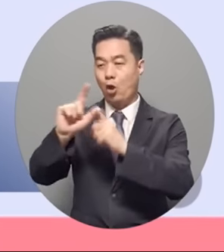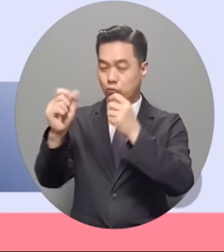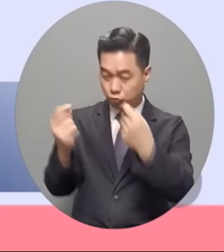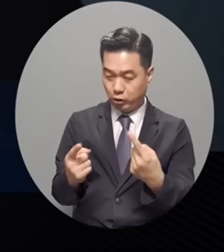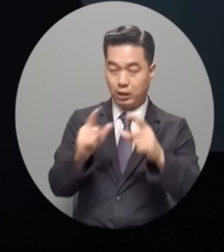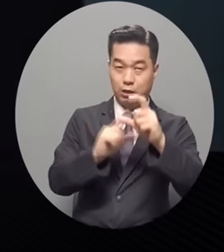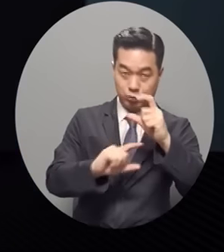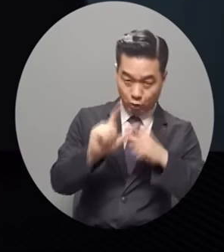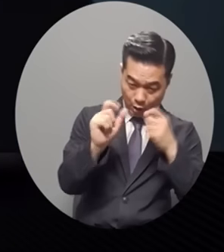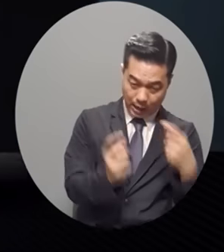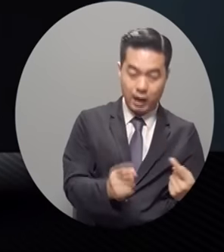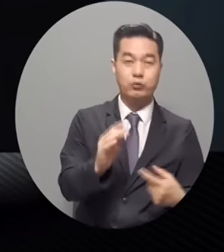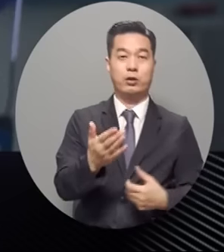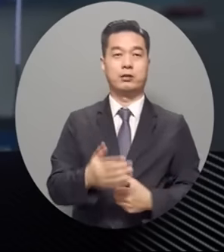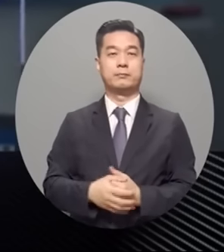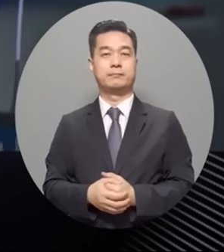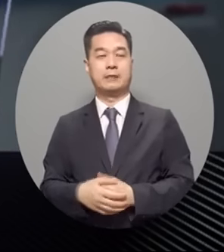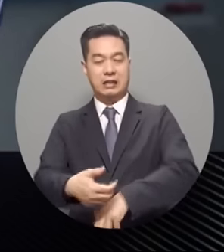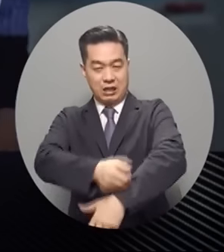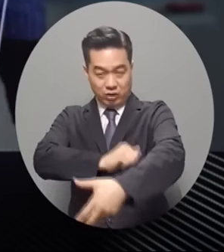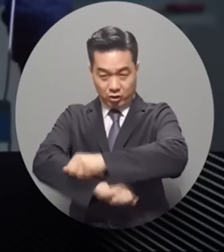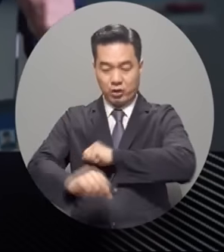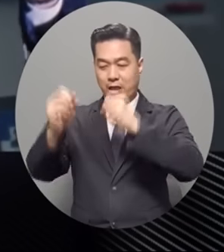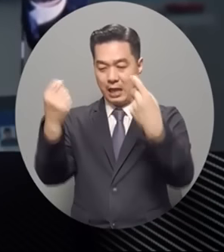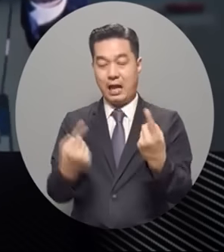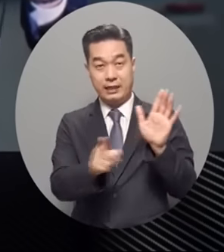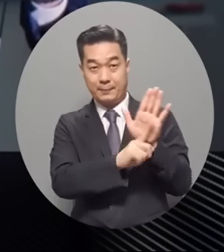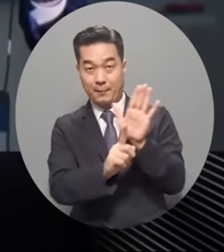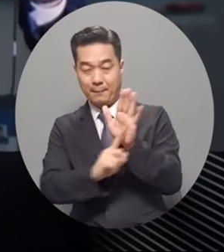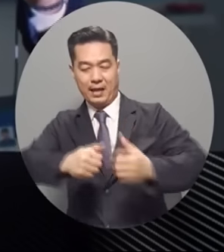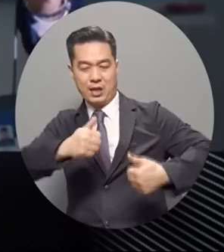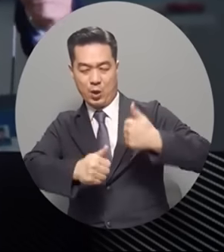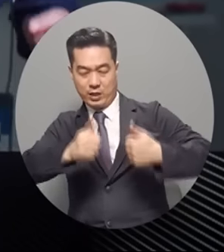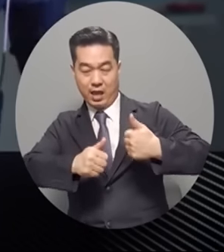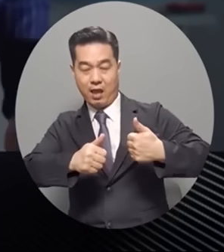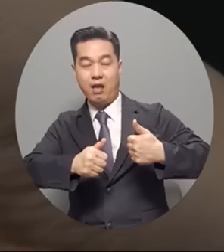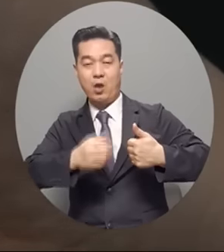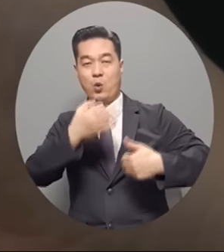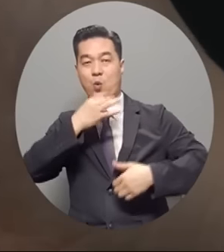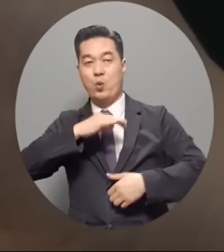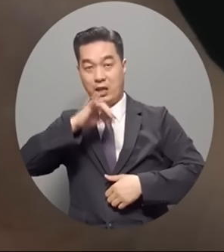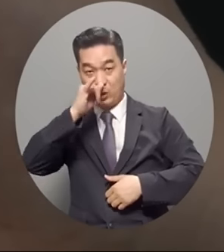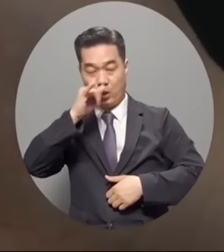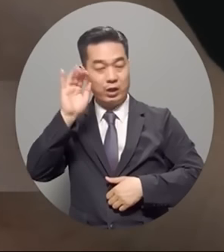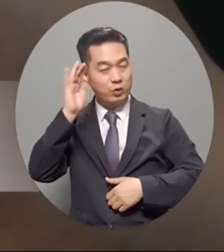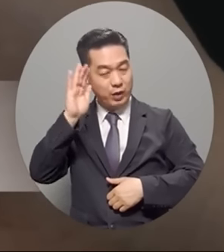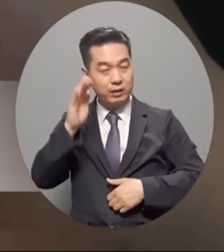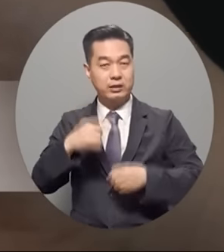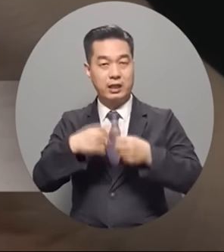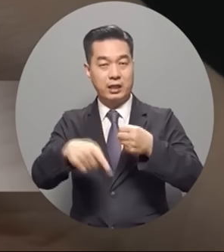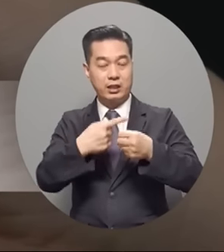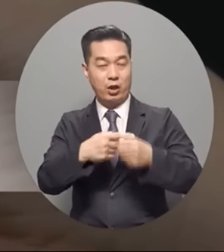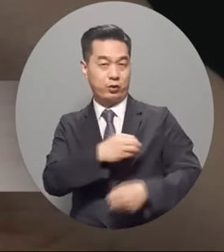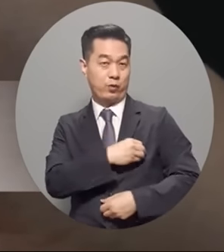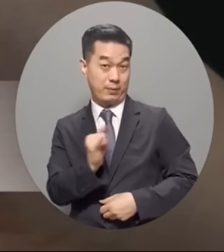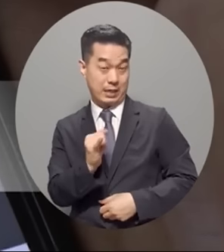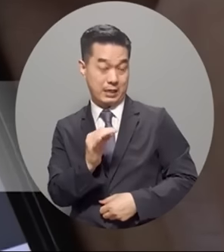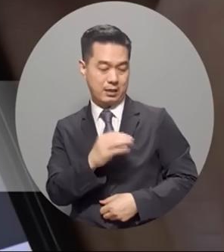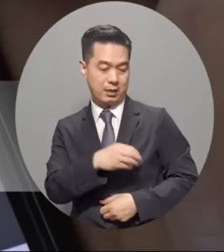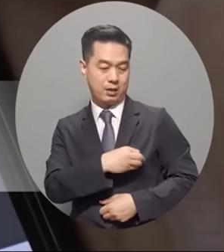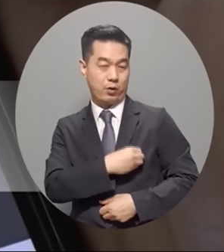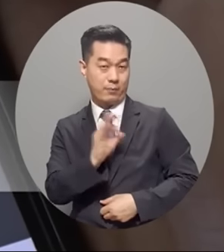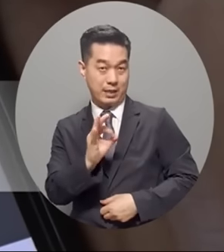크게. 공격적인 할인 행사는 경쟁의 효과이기도 합니다. 최근 연회비 인상으로 쿠팡을